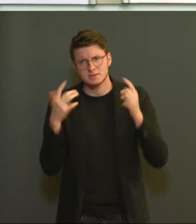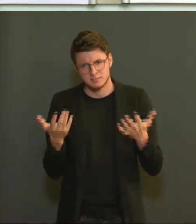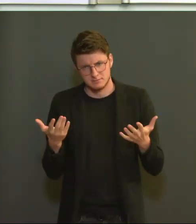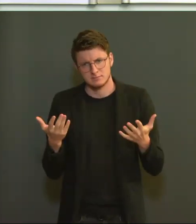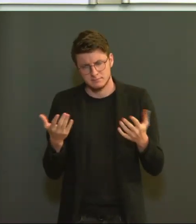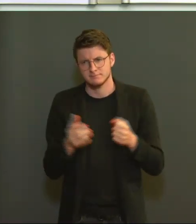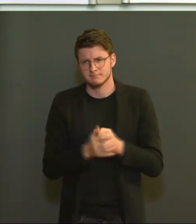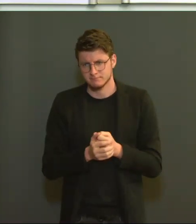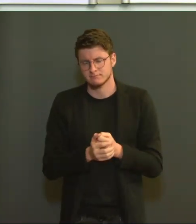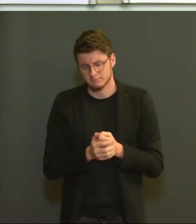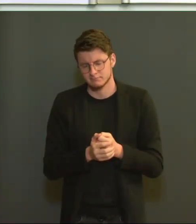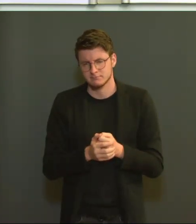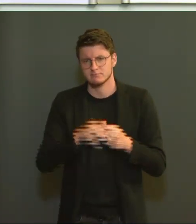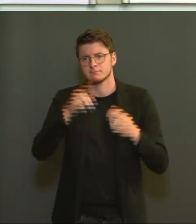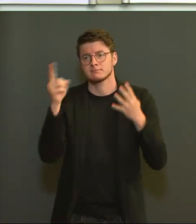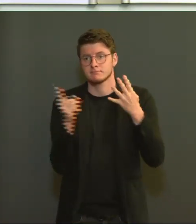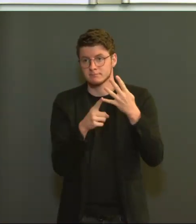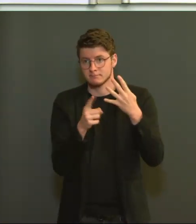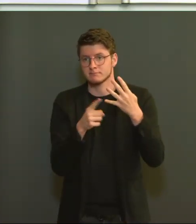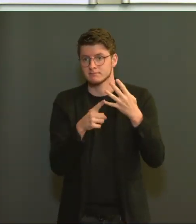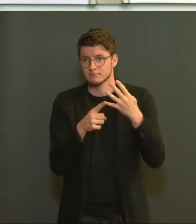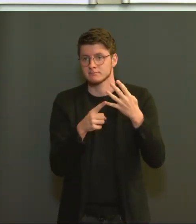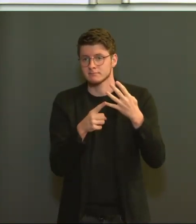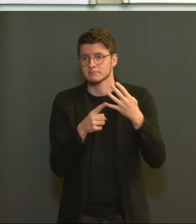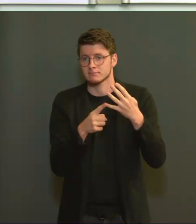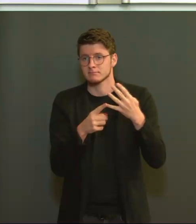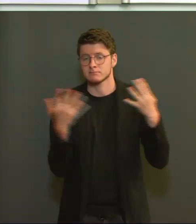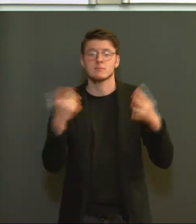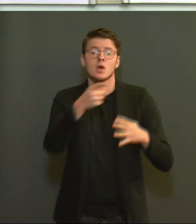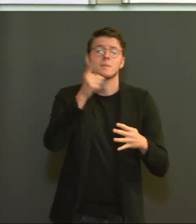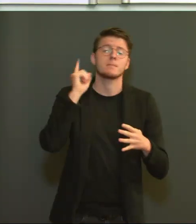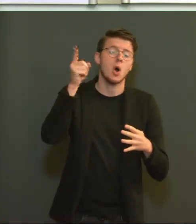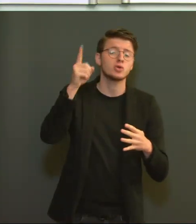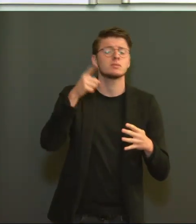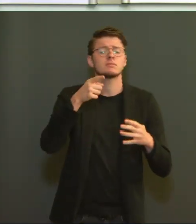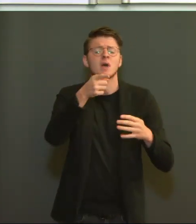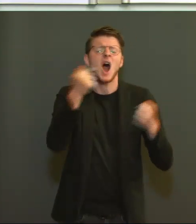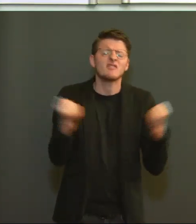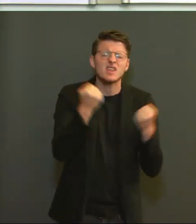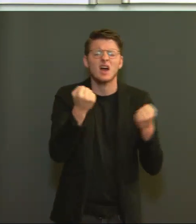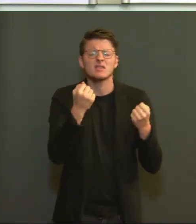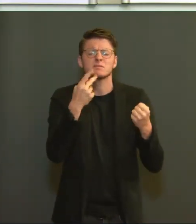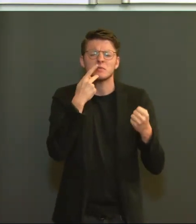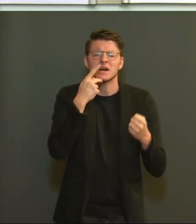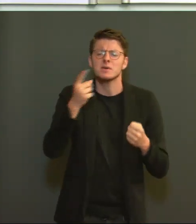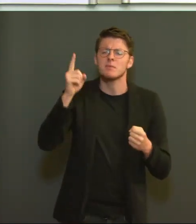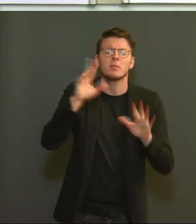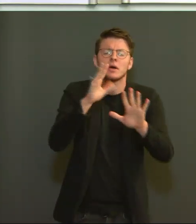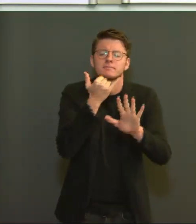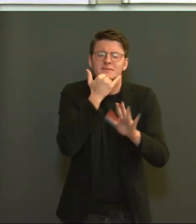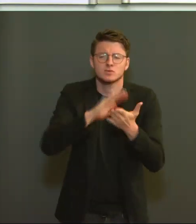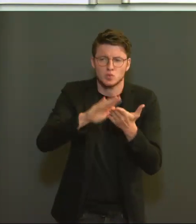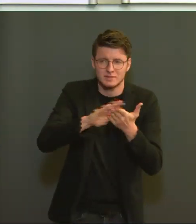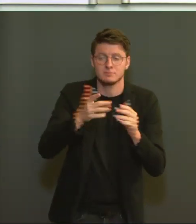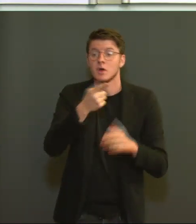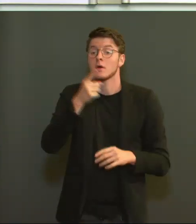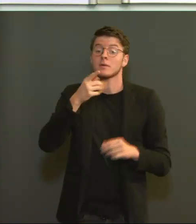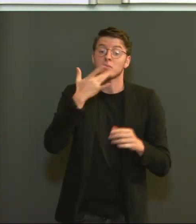Ten vierde, doe je buiten activiteiten, excuseer, doe je activiteiten buiten of in goed